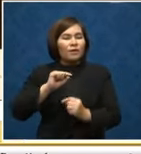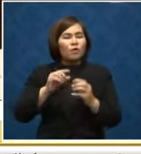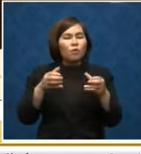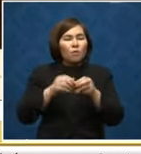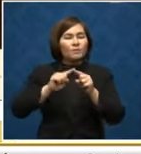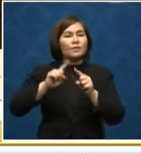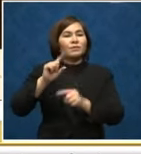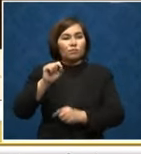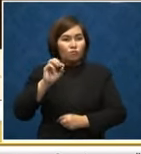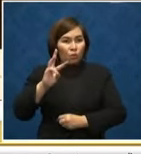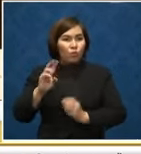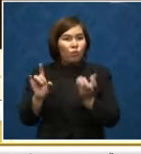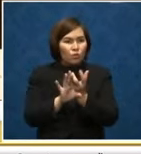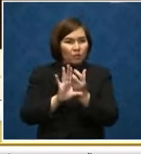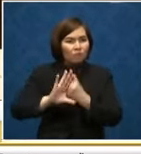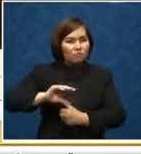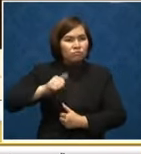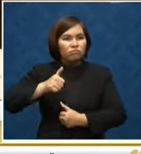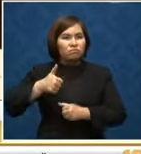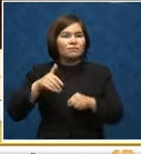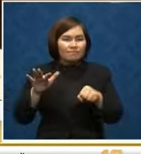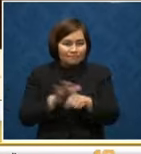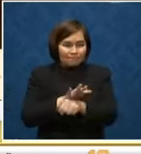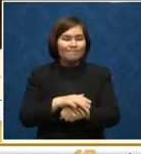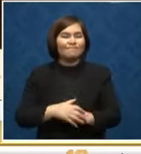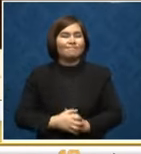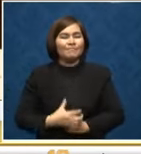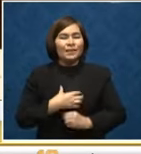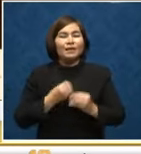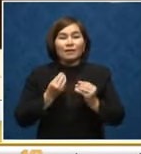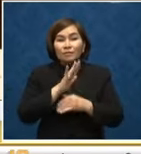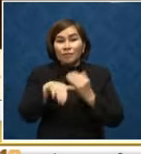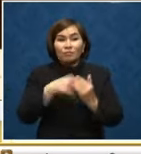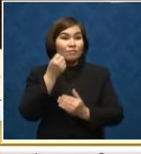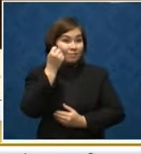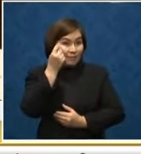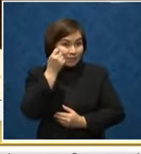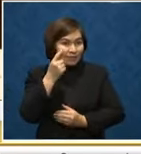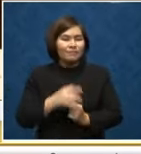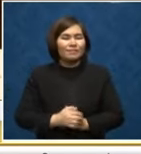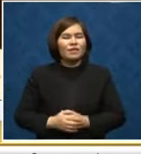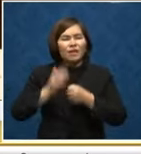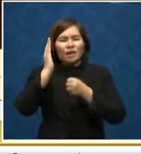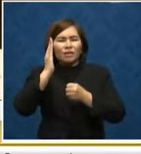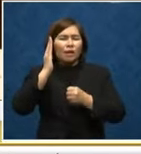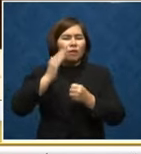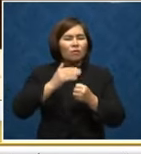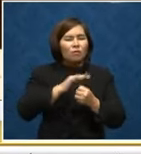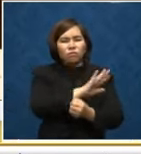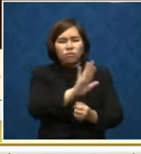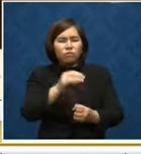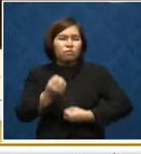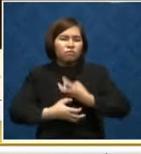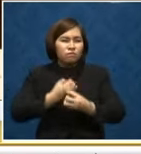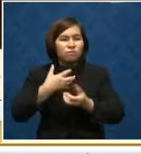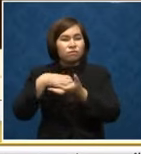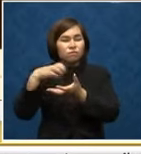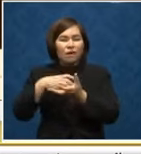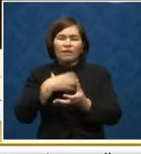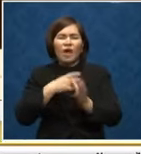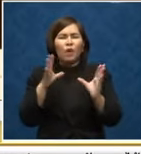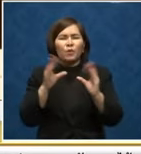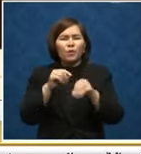นี้มีประสิทธิภาพมากที่สุดก็อยากให้พวกเราเข้าใจที่เราอภิปรายไม่ใช่ว่าเราอยากจะมาประชุม